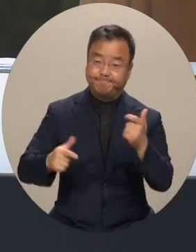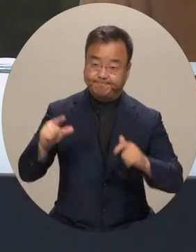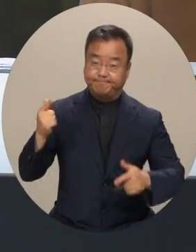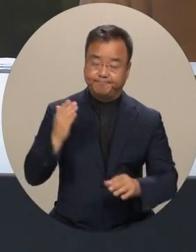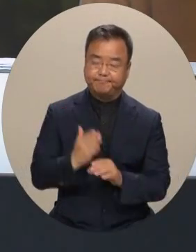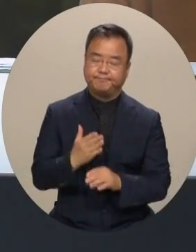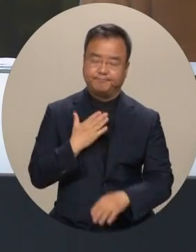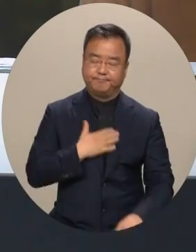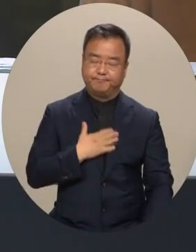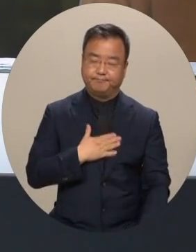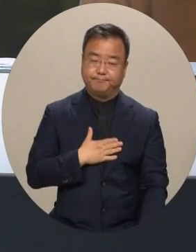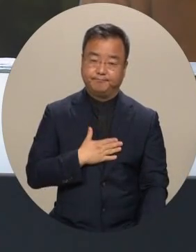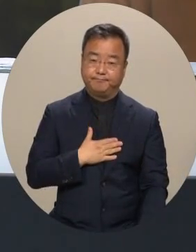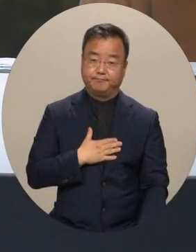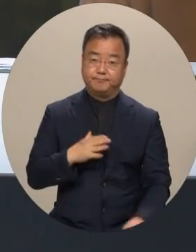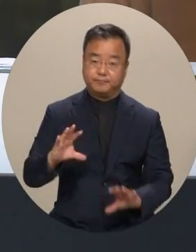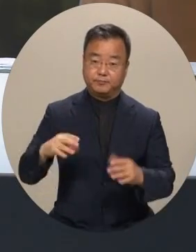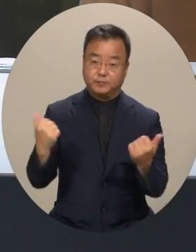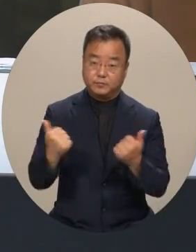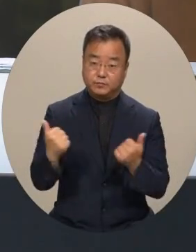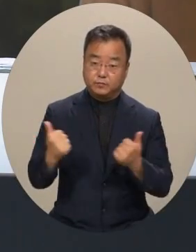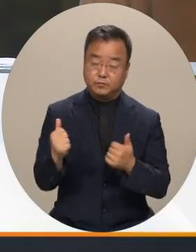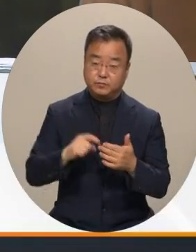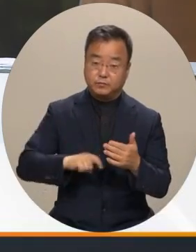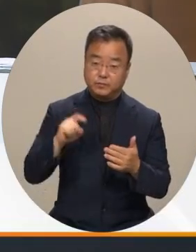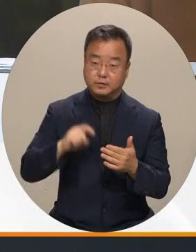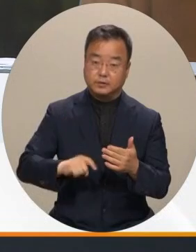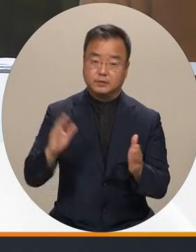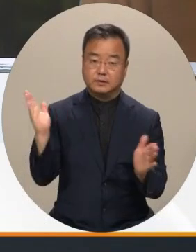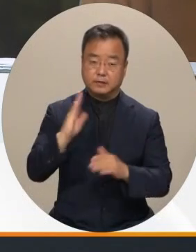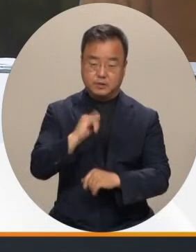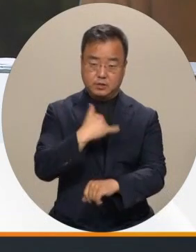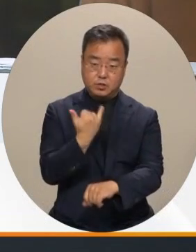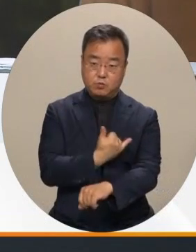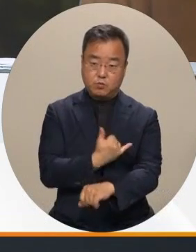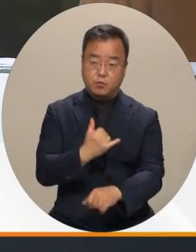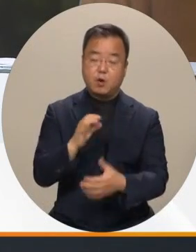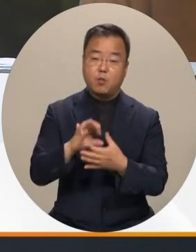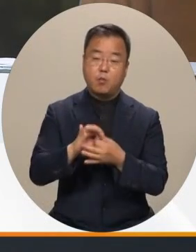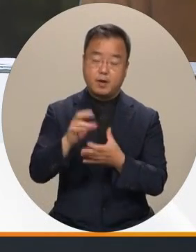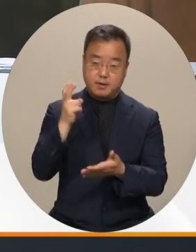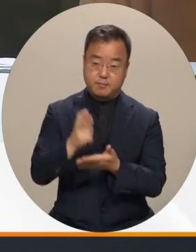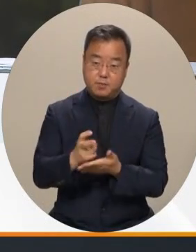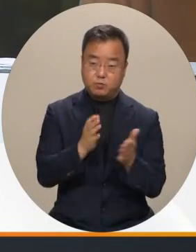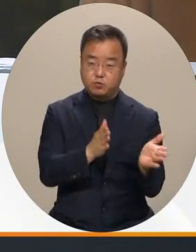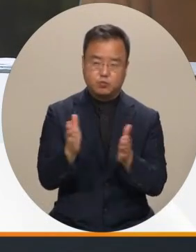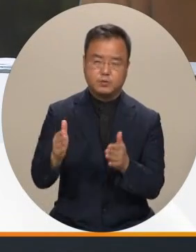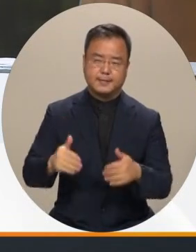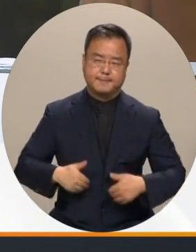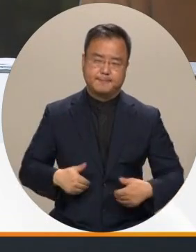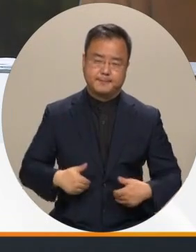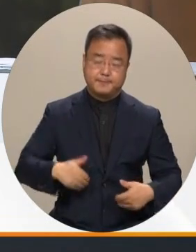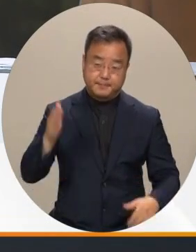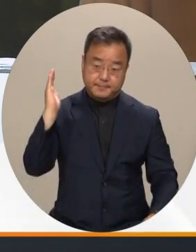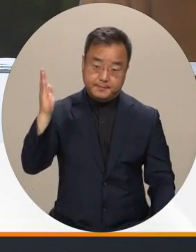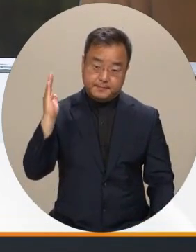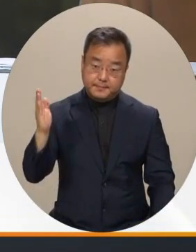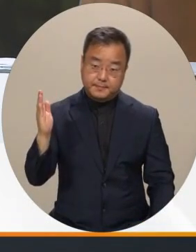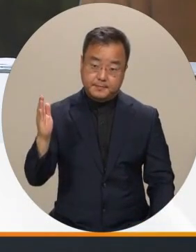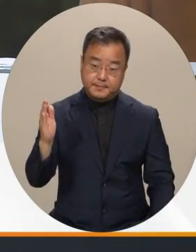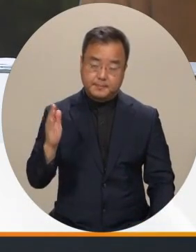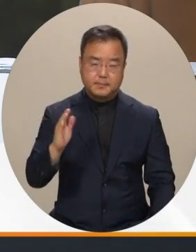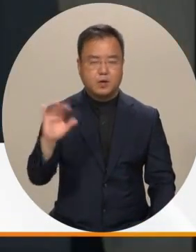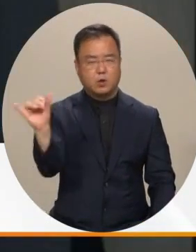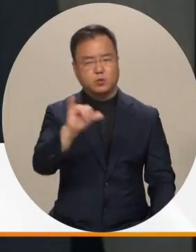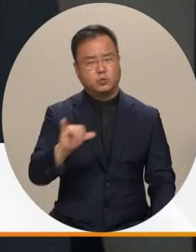펼쳐지고 있는데 이런 가운데 국회에서는 학생 인권과 관련한 법안을 만들어야 한다는 논의도 나오고 있다고요네 이렇게